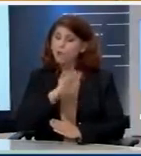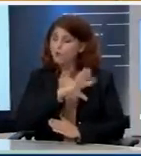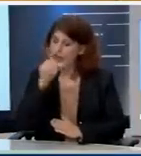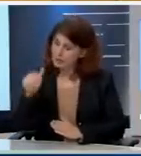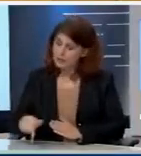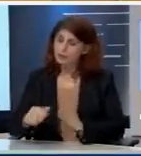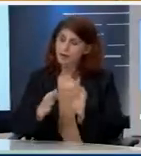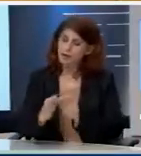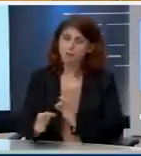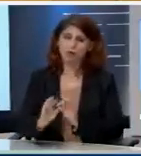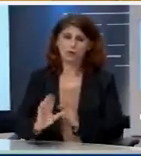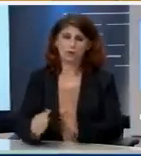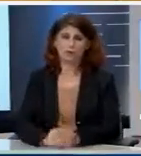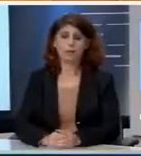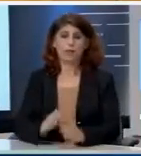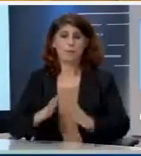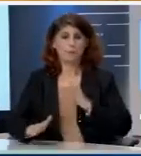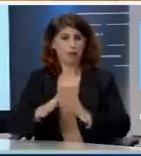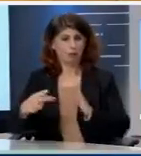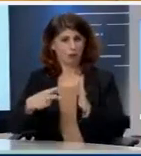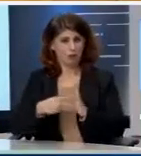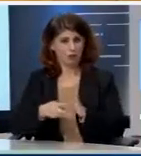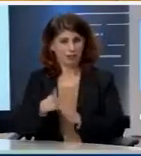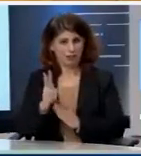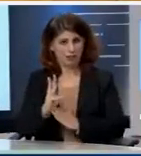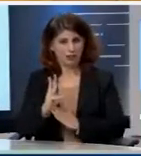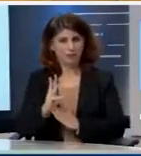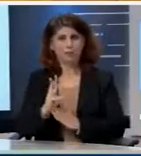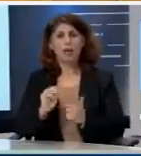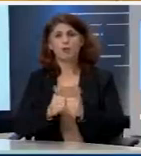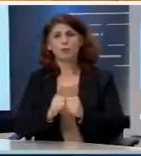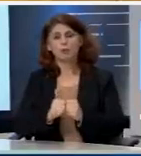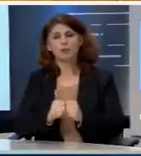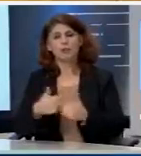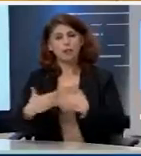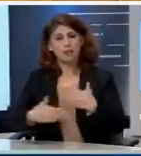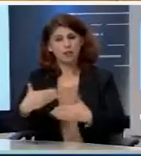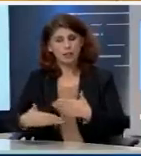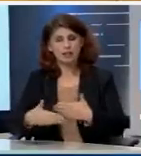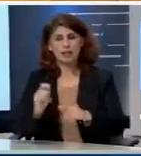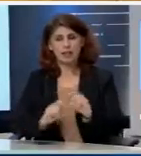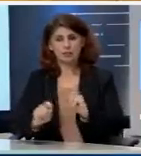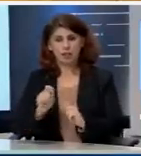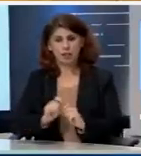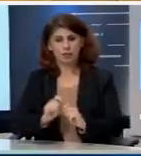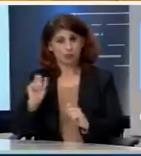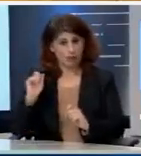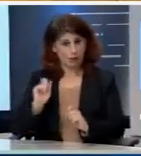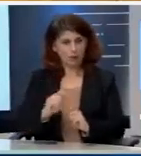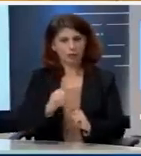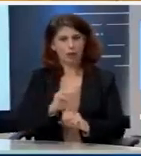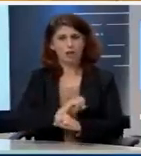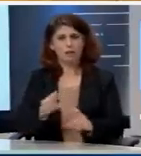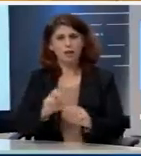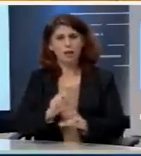και σήμερα. Το Μάρτιο του 2013 αυτοματοποιήθηκε η διαδικασία δημιουργίας και αποστολής